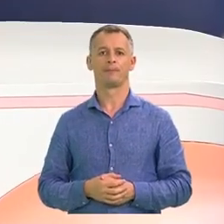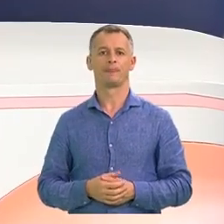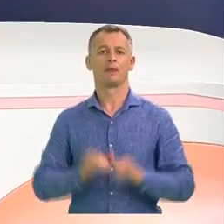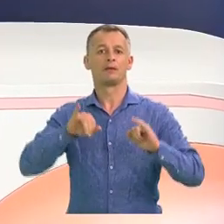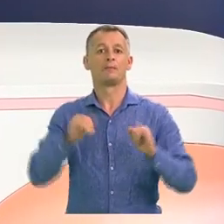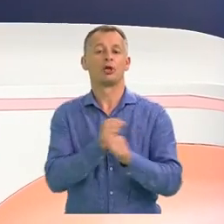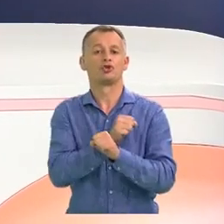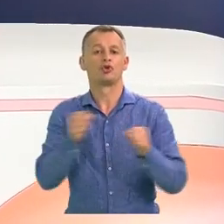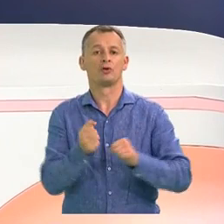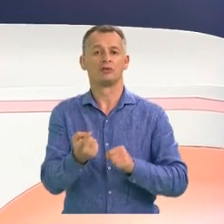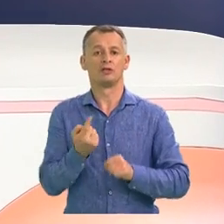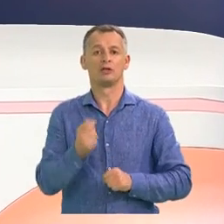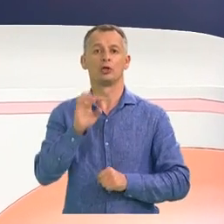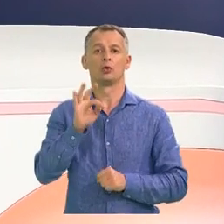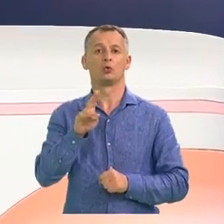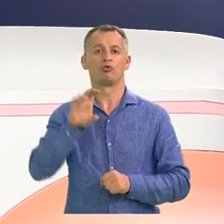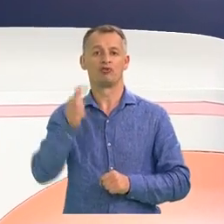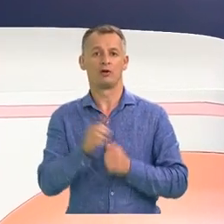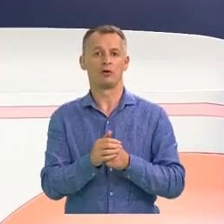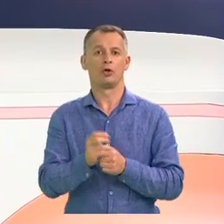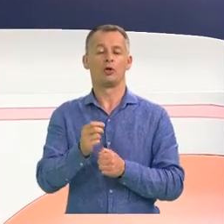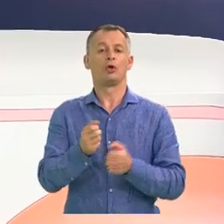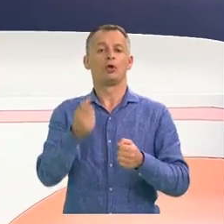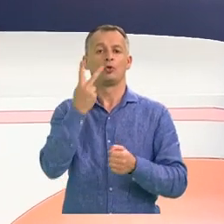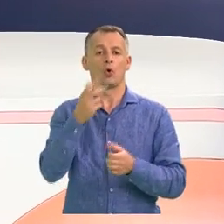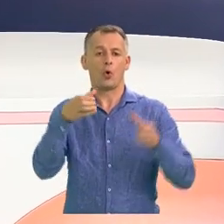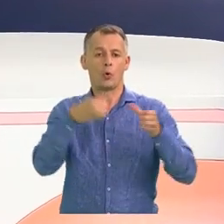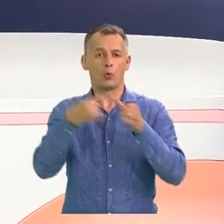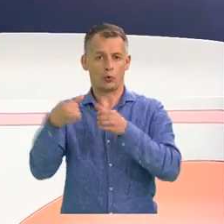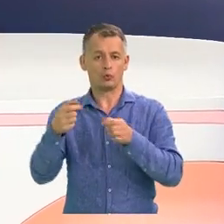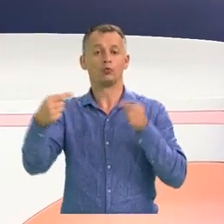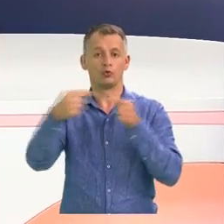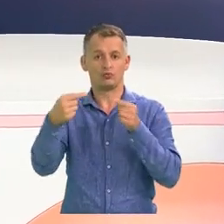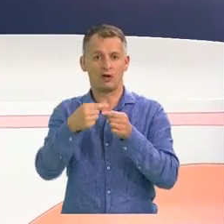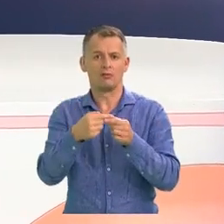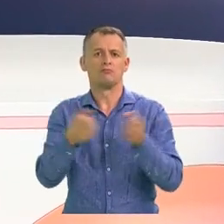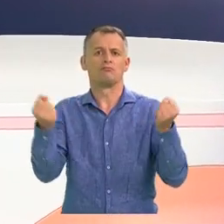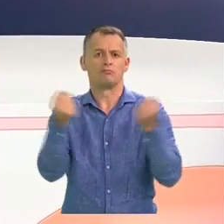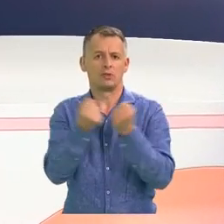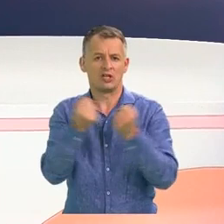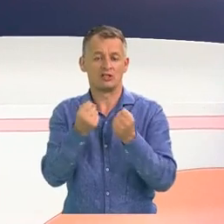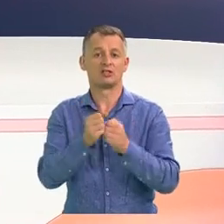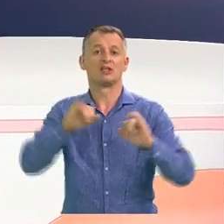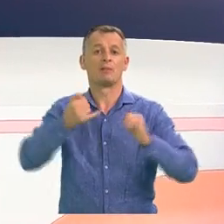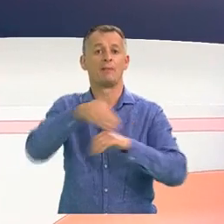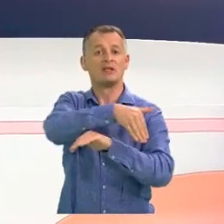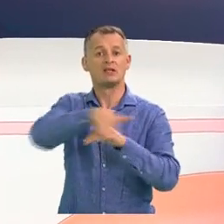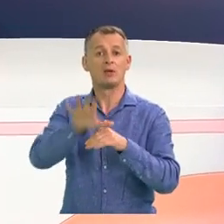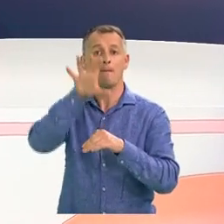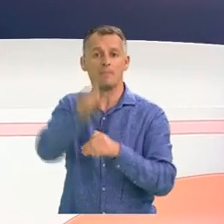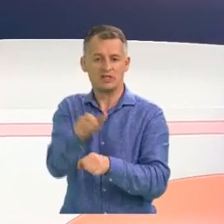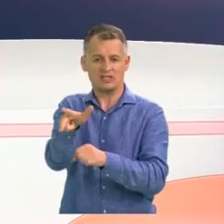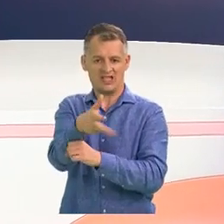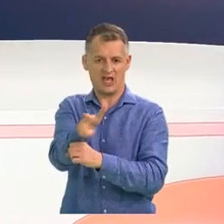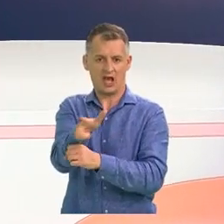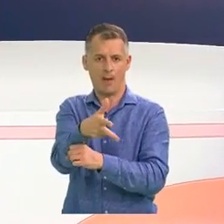Ca șocant în Tulcea, o bătaie între două grupuri rivale s-a soldat cu moartea unui bărbat. Altercația a avut loc în plină stradă și a fost surprinsă de